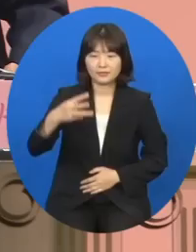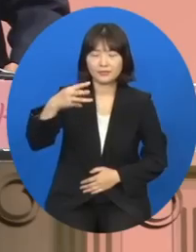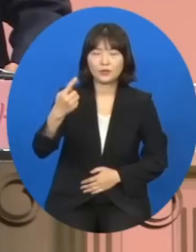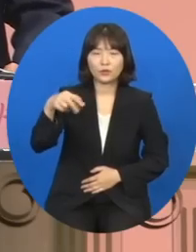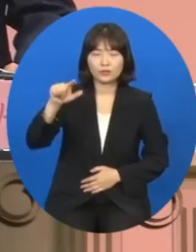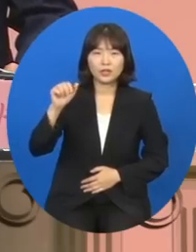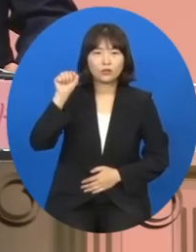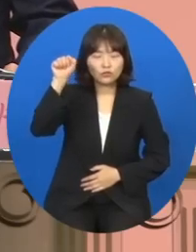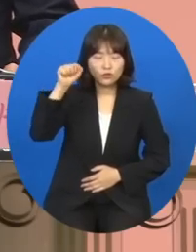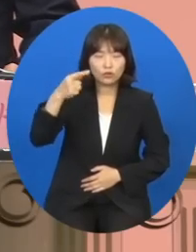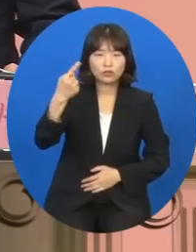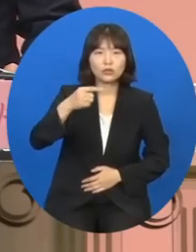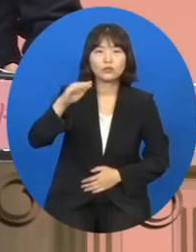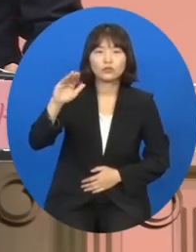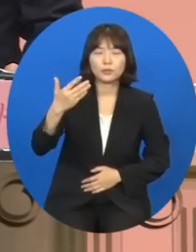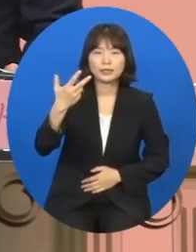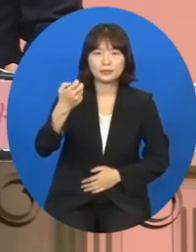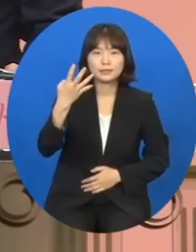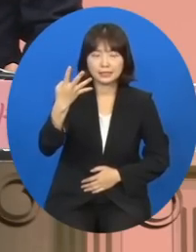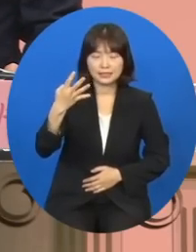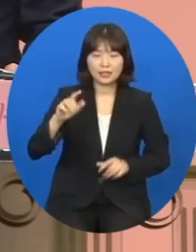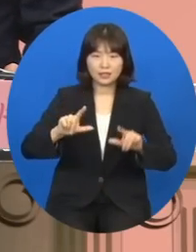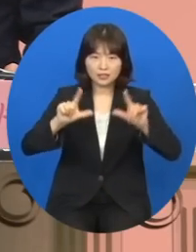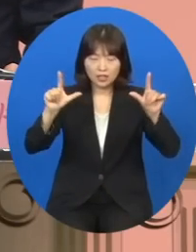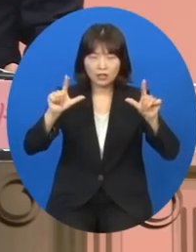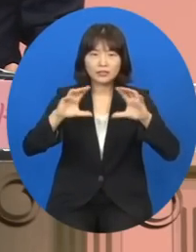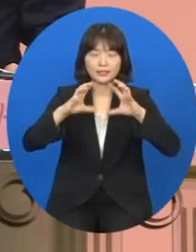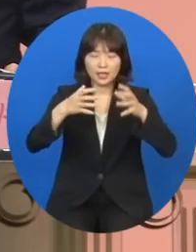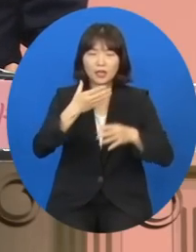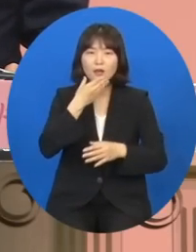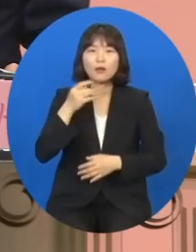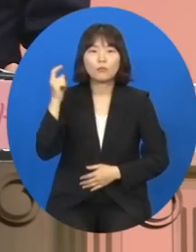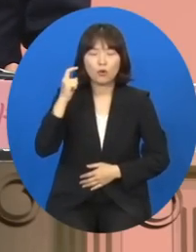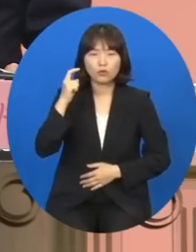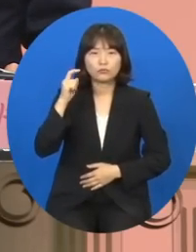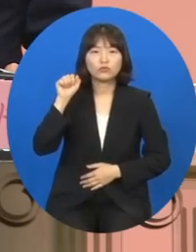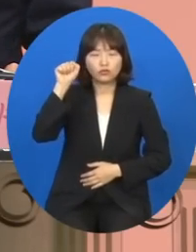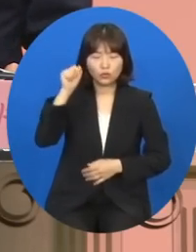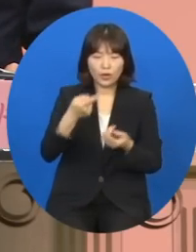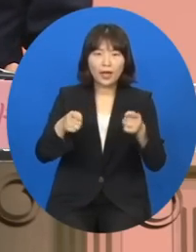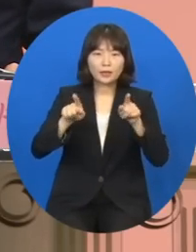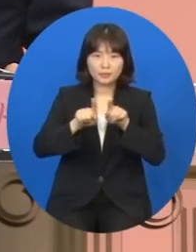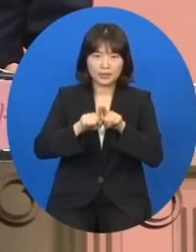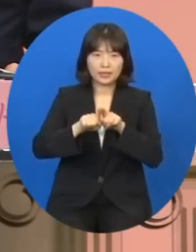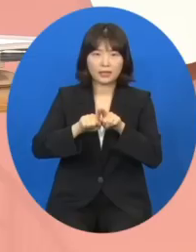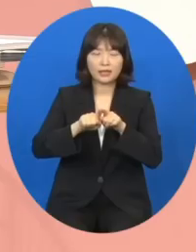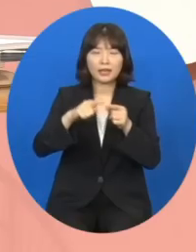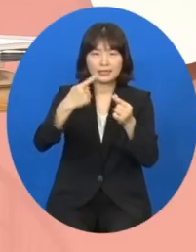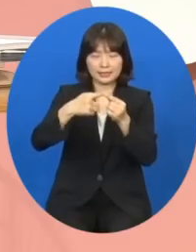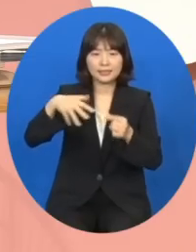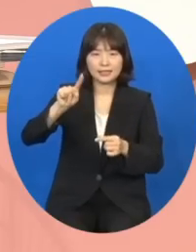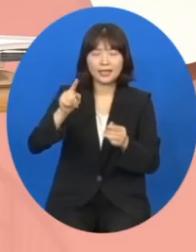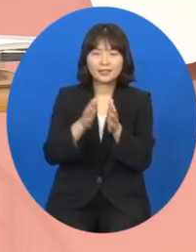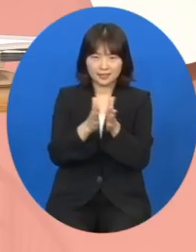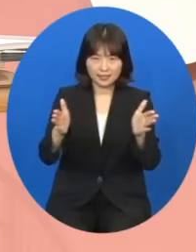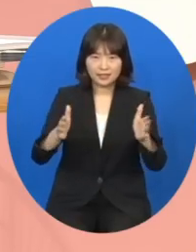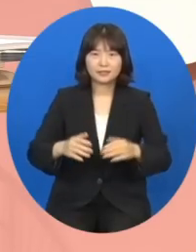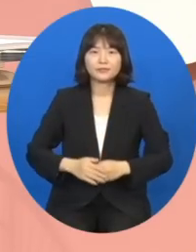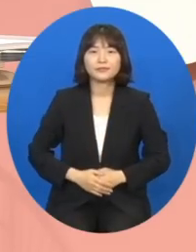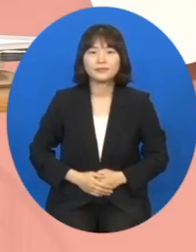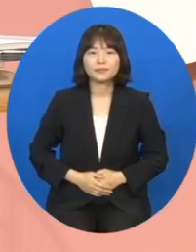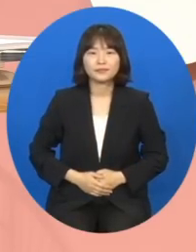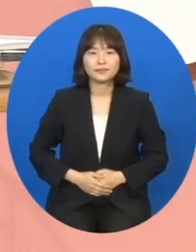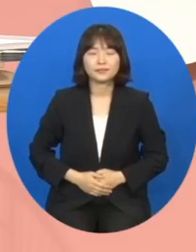운동은 1974년 세계 복음화 운동 과 함께 19 체 1차 로잔 대회 로 시작되었습니다 알고서 월 주었을 땐 마우스